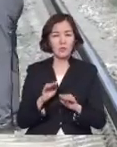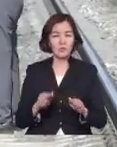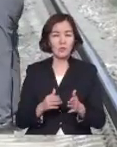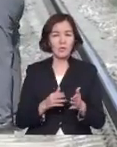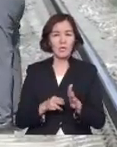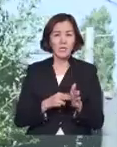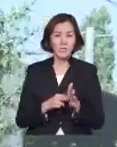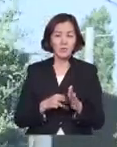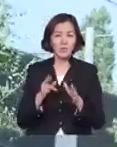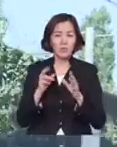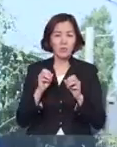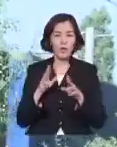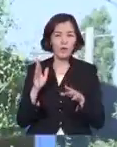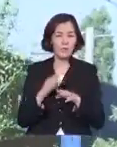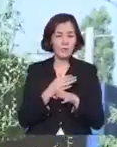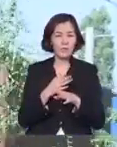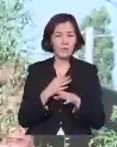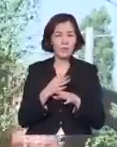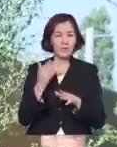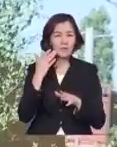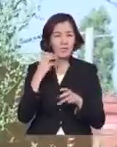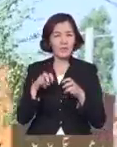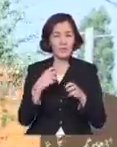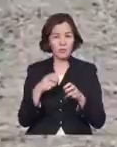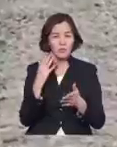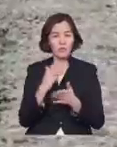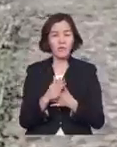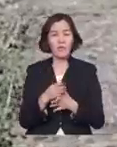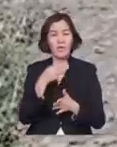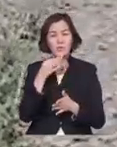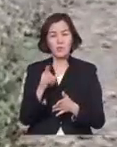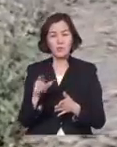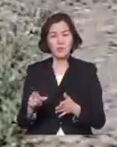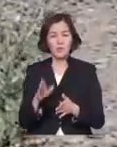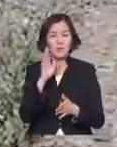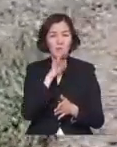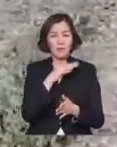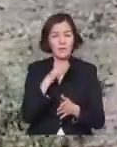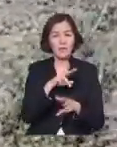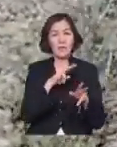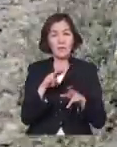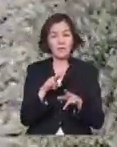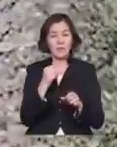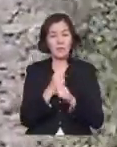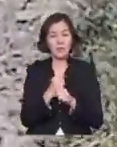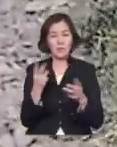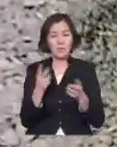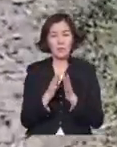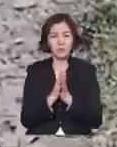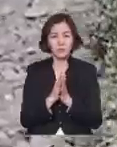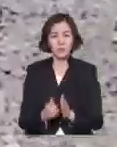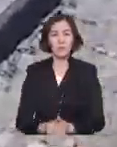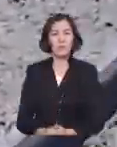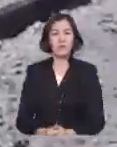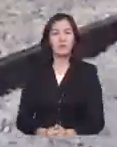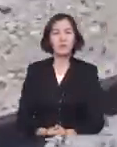жол қауіпсіздік ережелерін көптеп бұзатын көрінеді. Сондықтан жауапты мамандар ата-аналардың балаларды қатаң бақылауда ұстауын